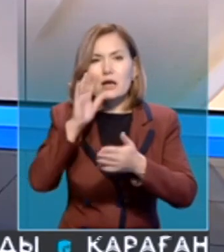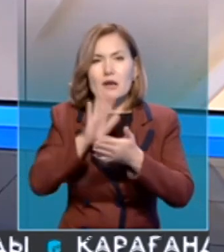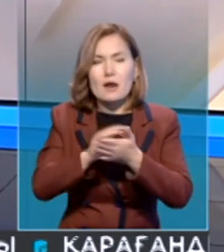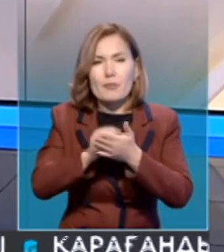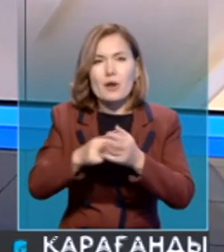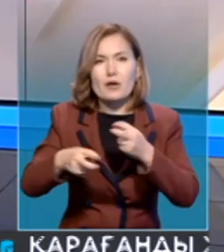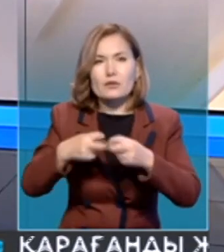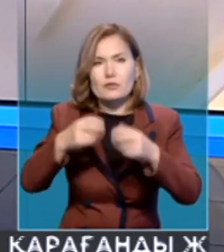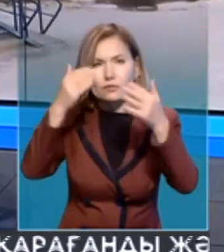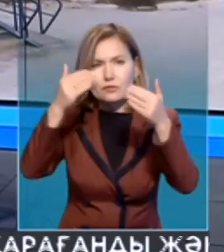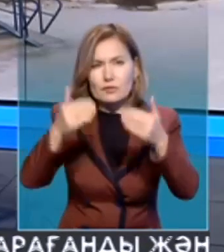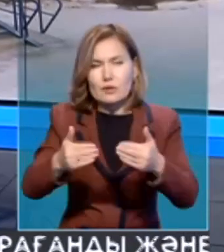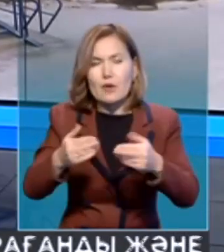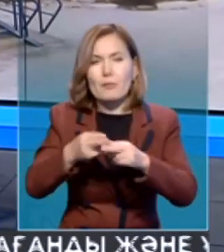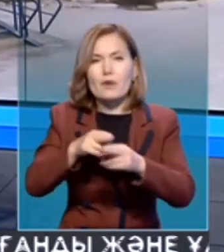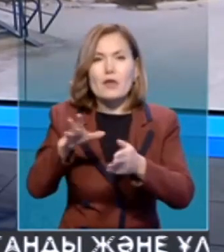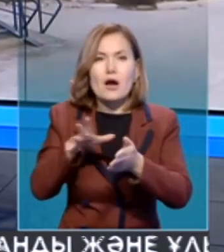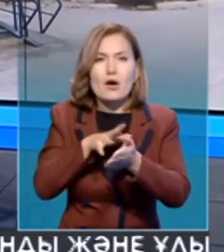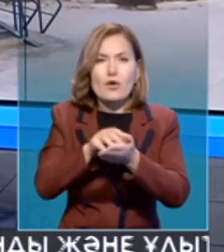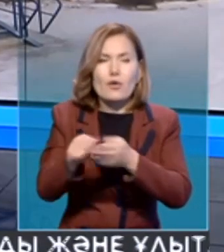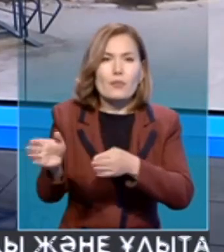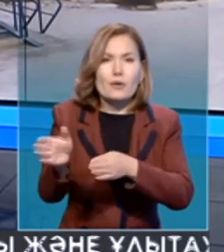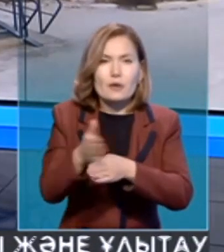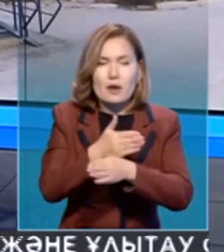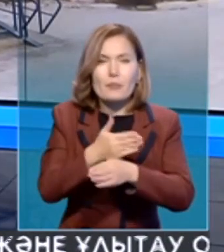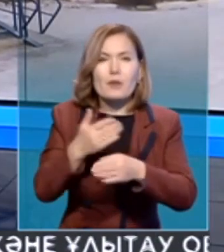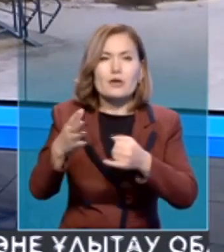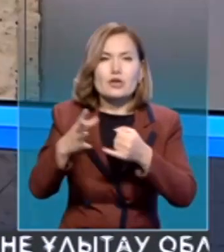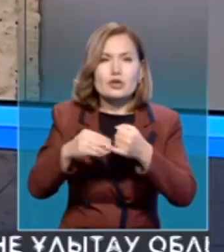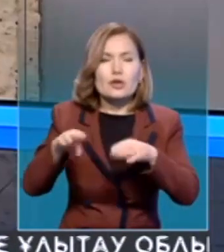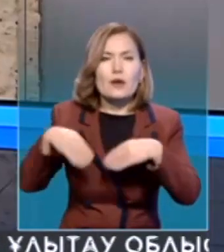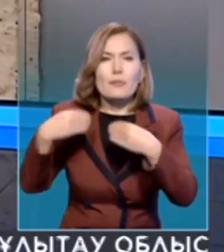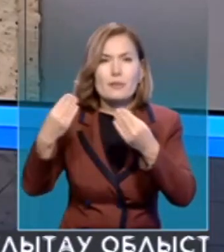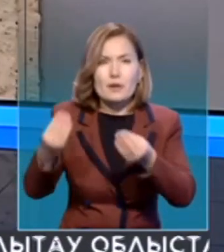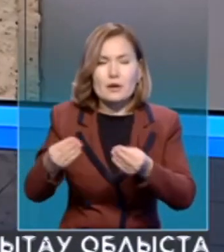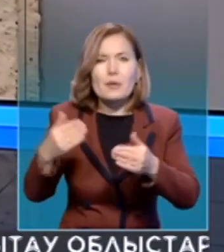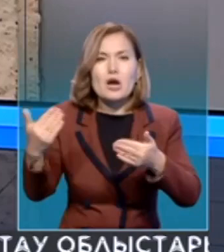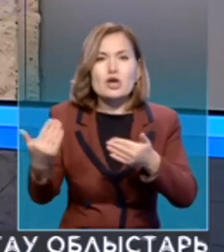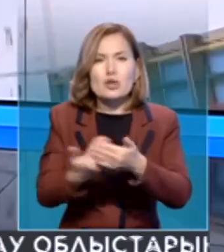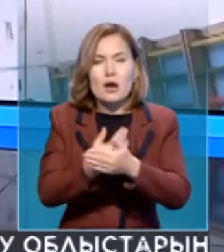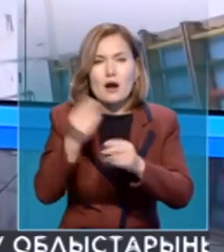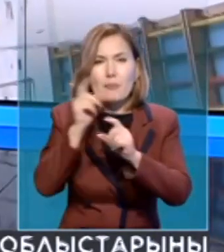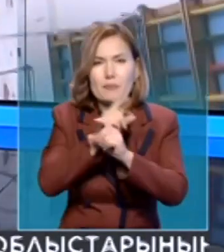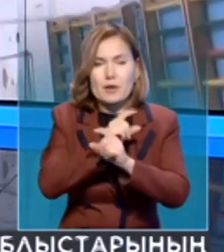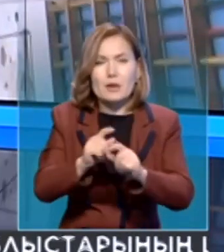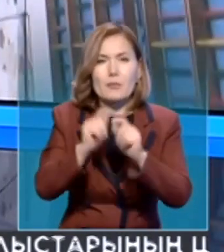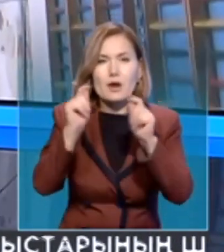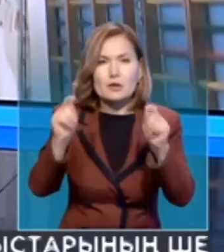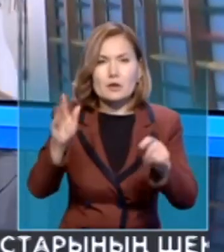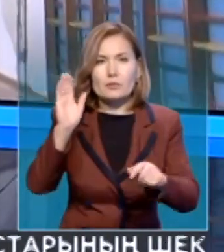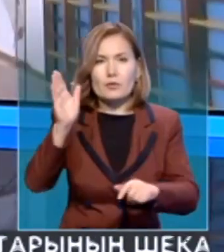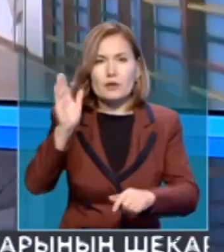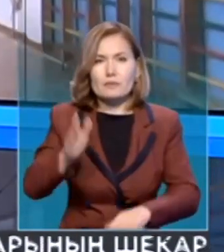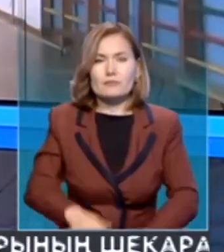ордасының орнына жаңа ғимарат салу үшін жер бөлінді. Өңірдегі тілшіміз Руслан Нұрланұлы толығырақ айтады.